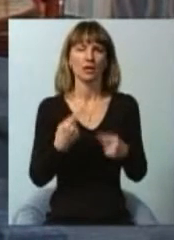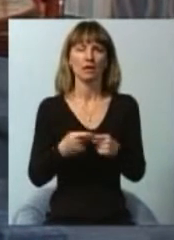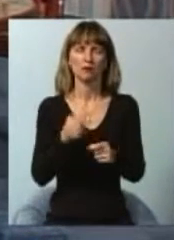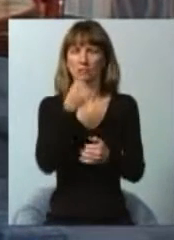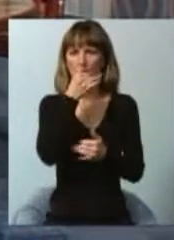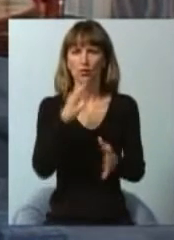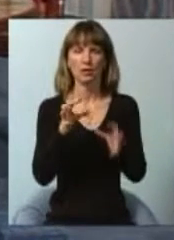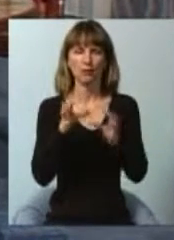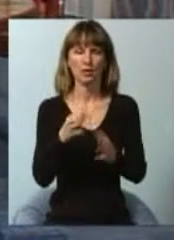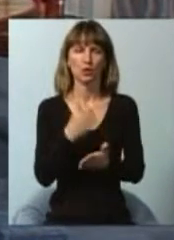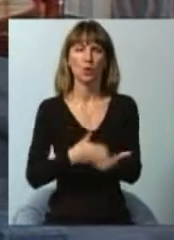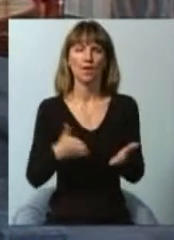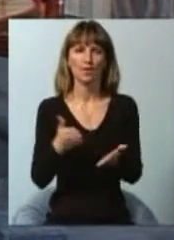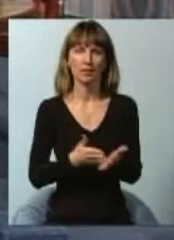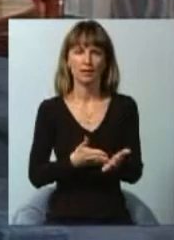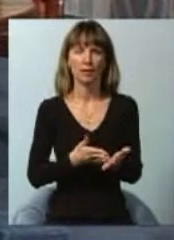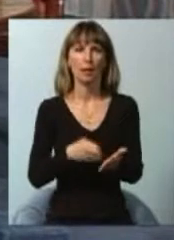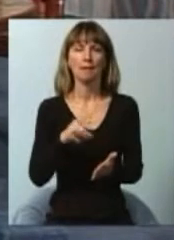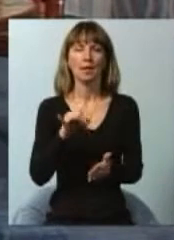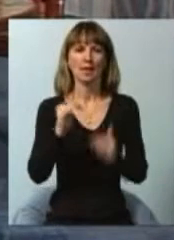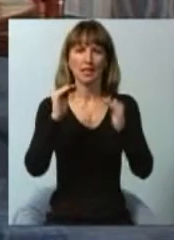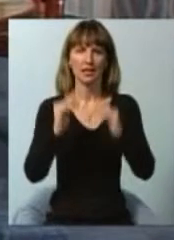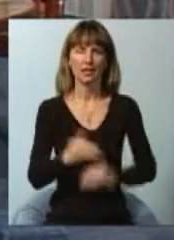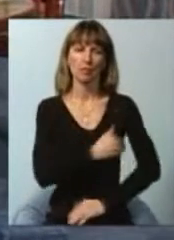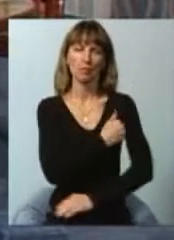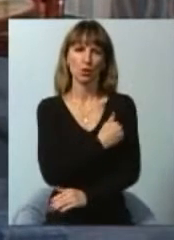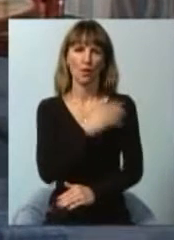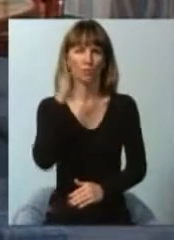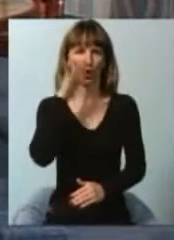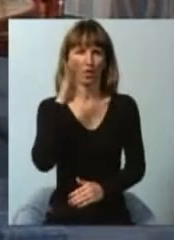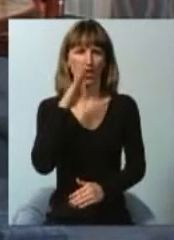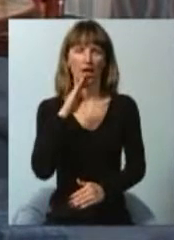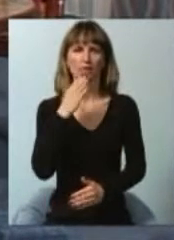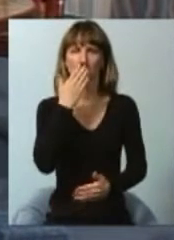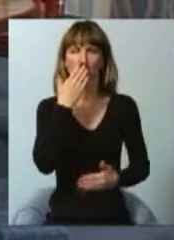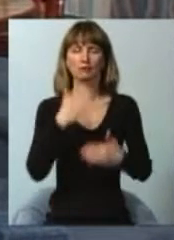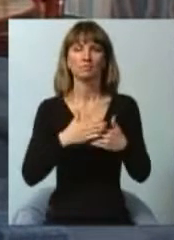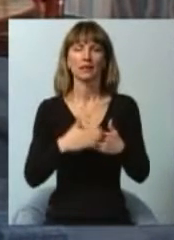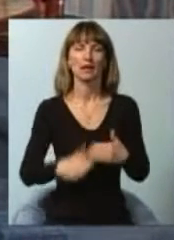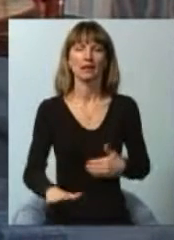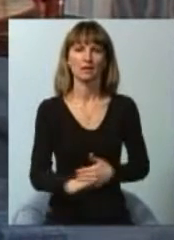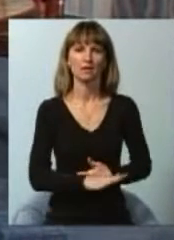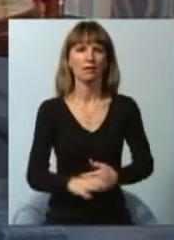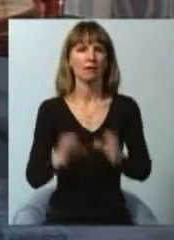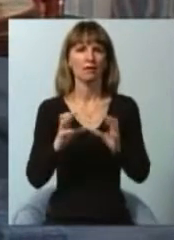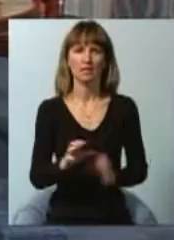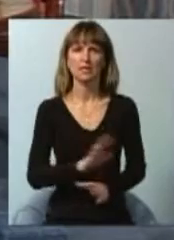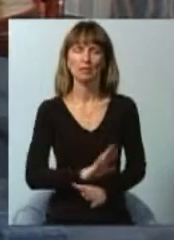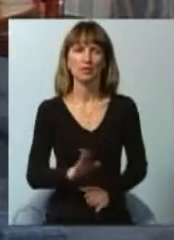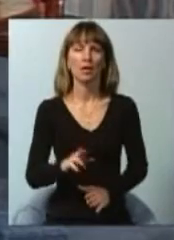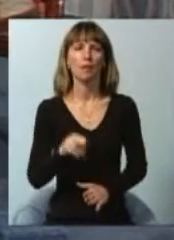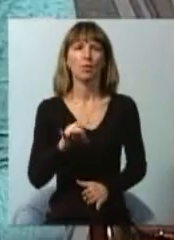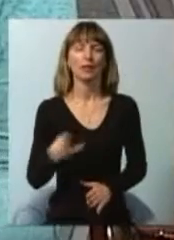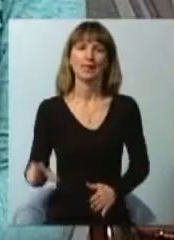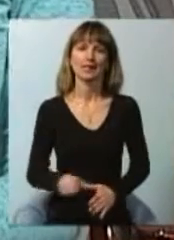можуть замерзати зовсім. При низьких температурах вода, ну, принаймні біля дна, вона є і не замерзає. Проте